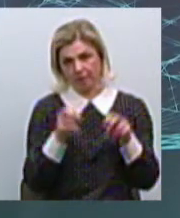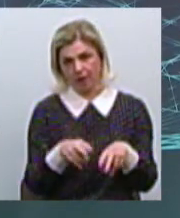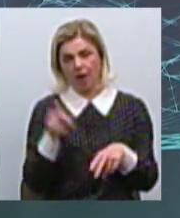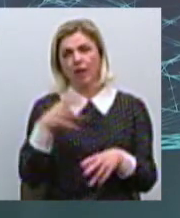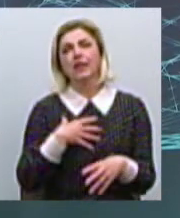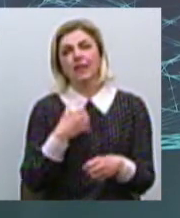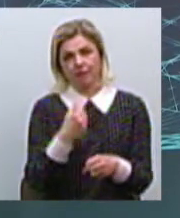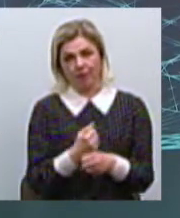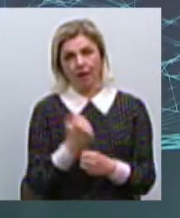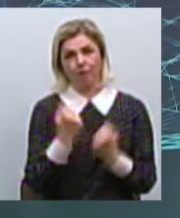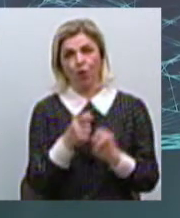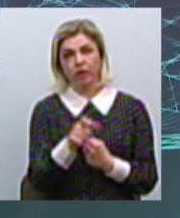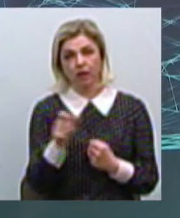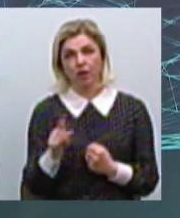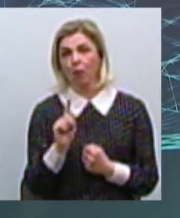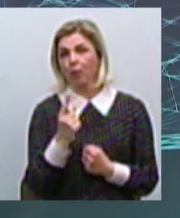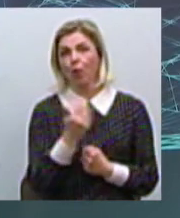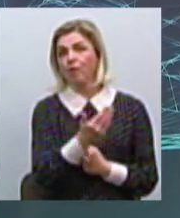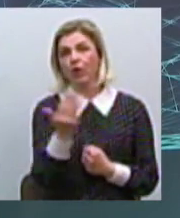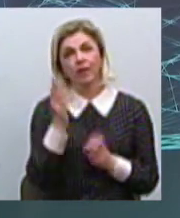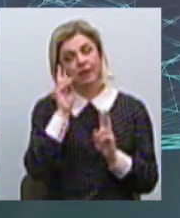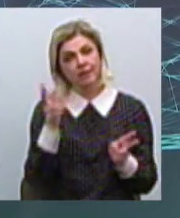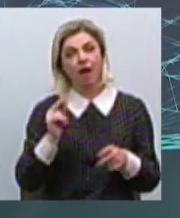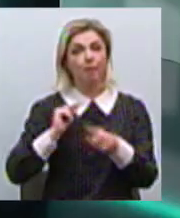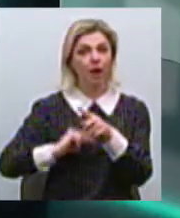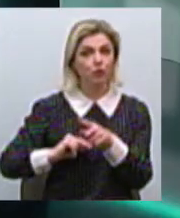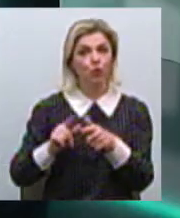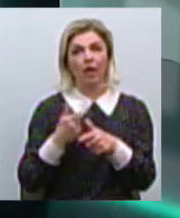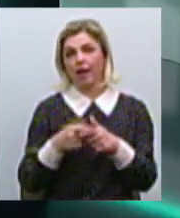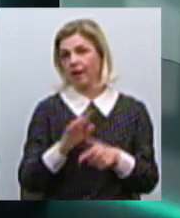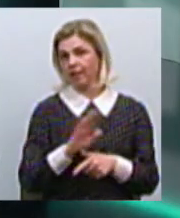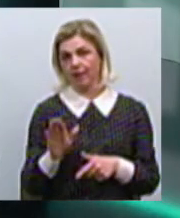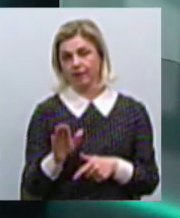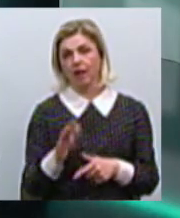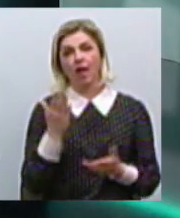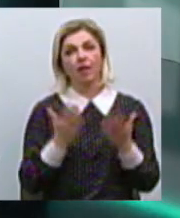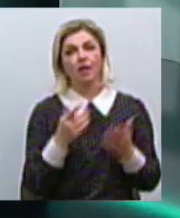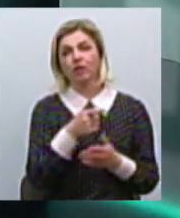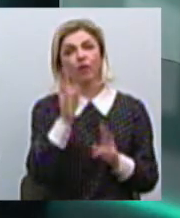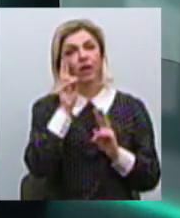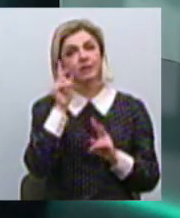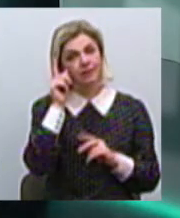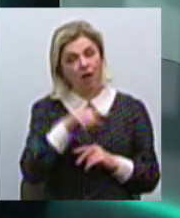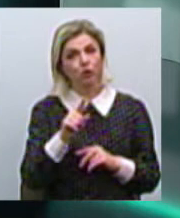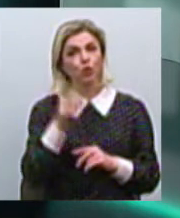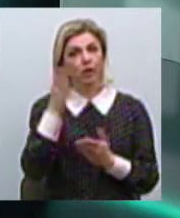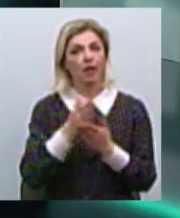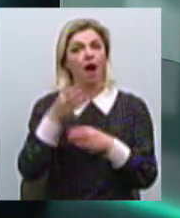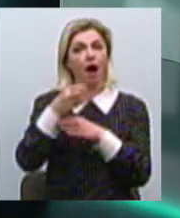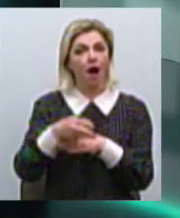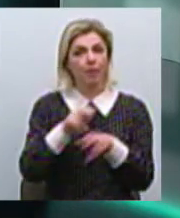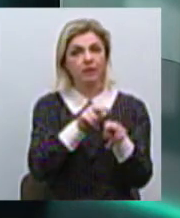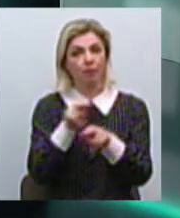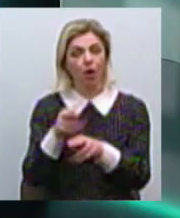дисциплінує водіїв, бо вони не знають, якщо працює воно чи ні. Якщо водії знають, що є камери так, спостереження, є, такий є не тільки камери спостереження, є